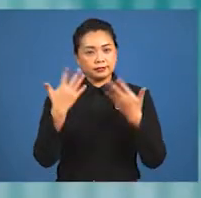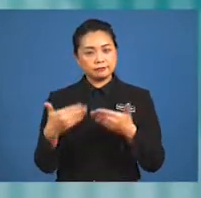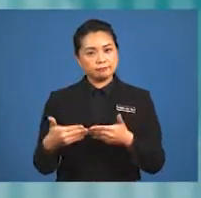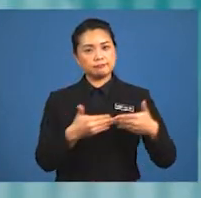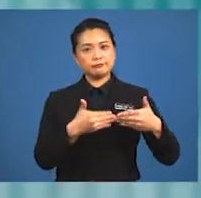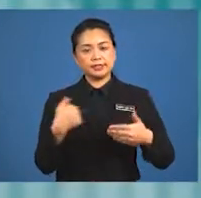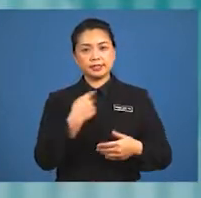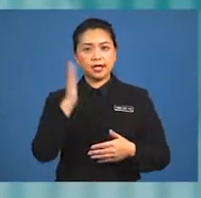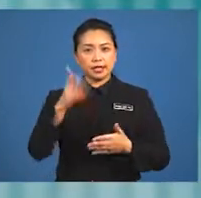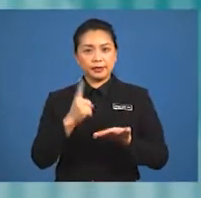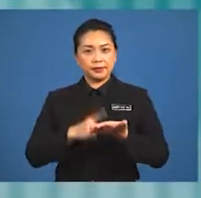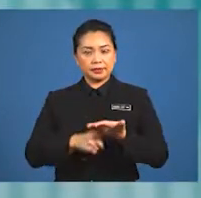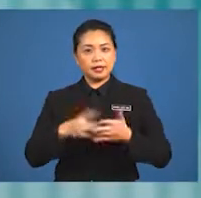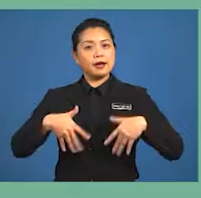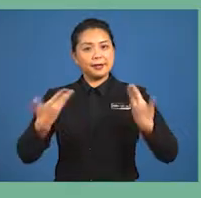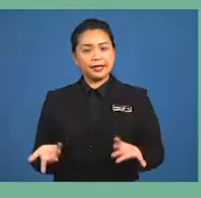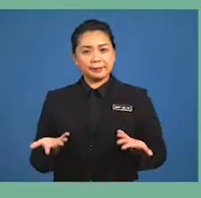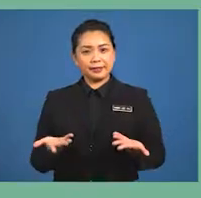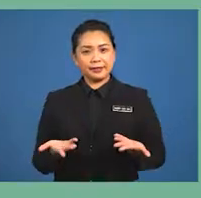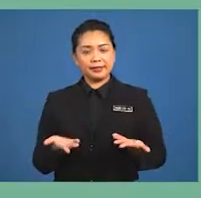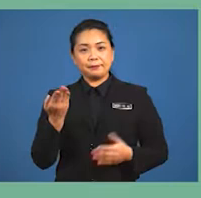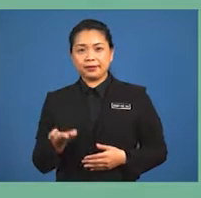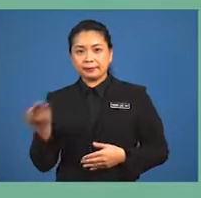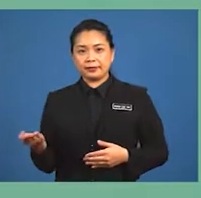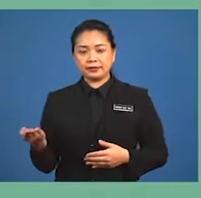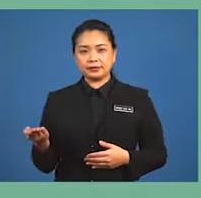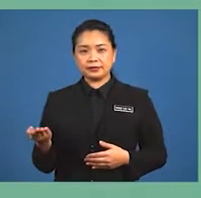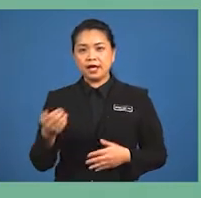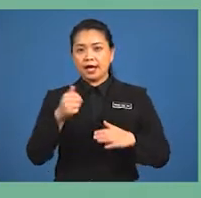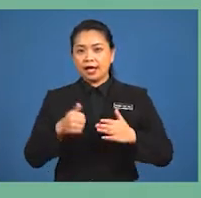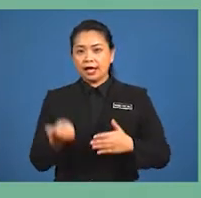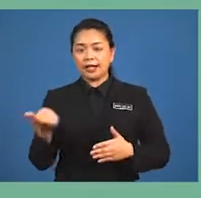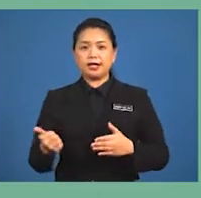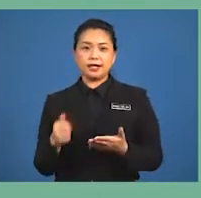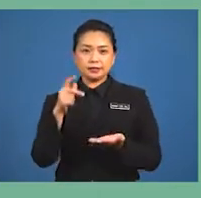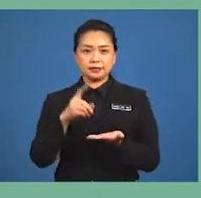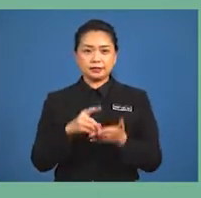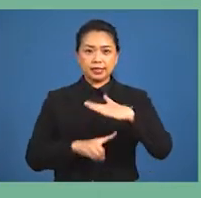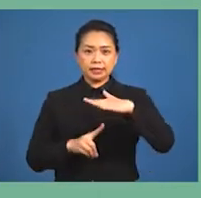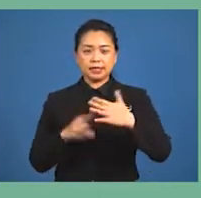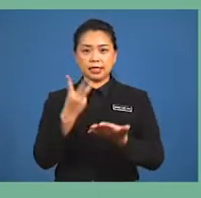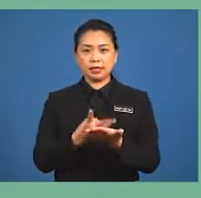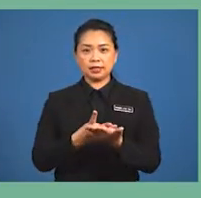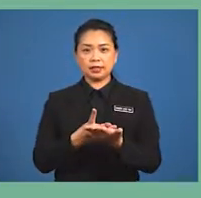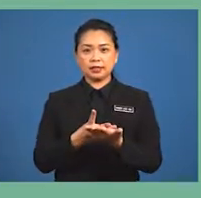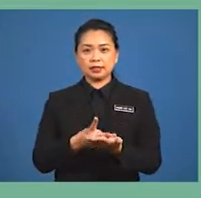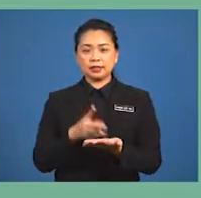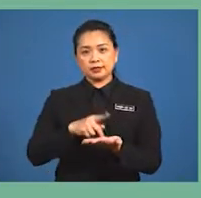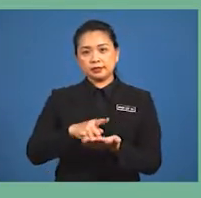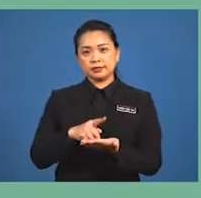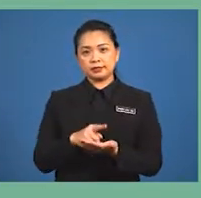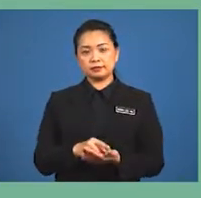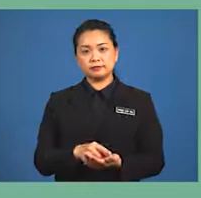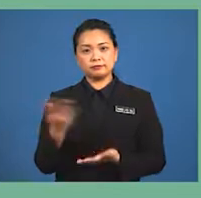Seterusnya, kita akan bincangkan bagaimana komponen alat dasar kewangan kuantitatif mengubah penawaran wang